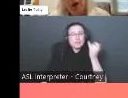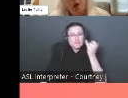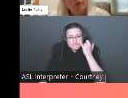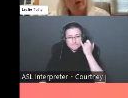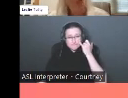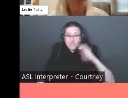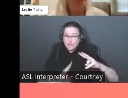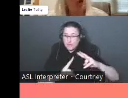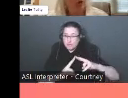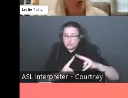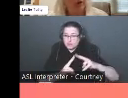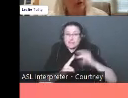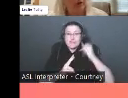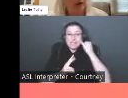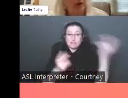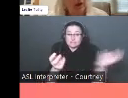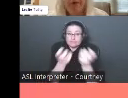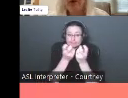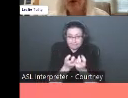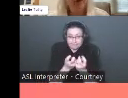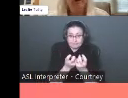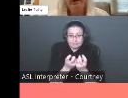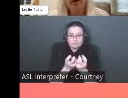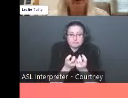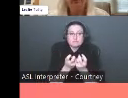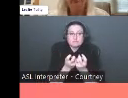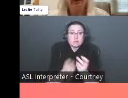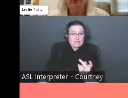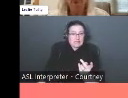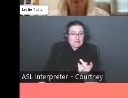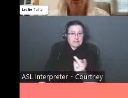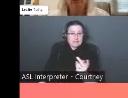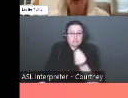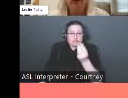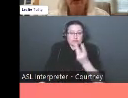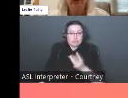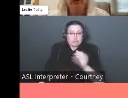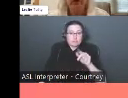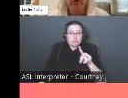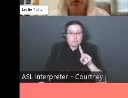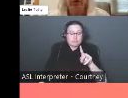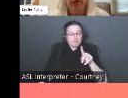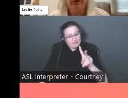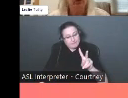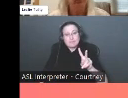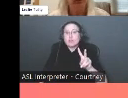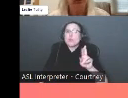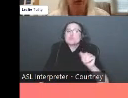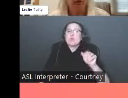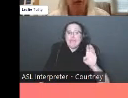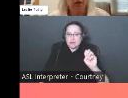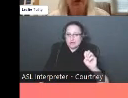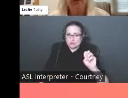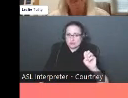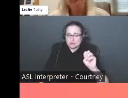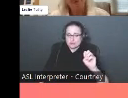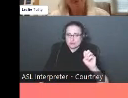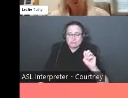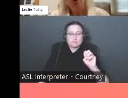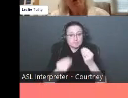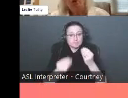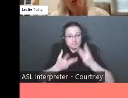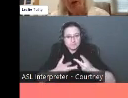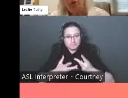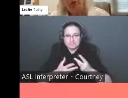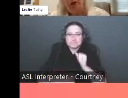Si vous faites face à un couple, lorsque les couples viennent vous voir pour le counseling de couple, ils ne vont